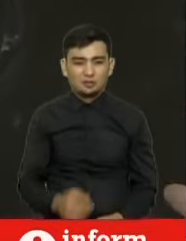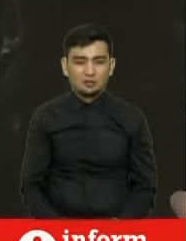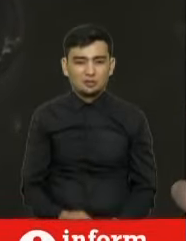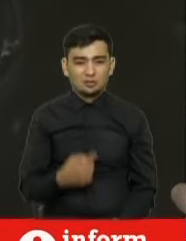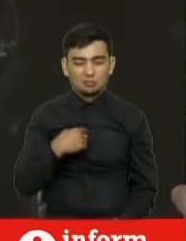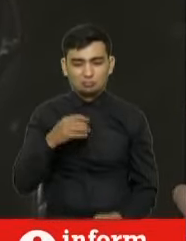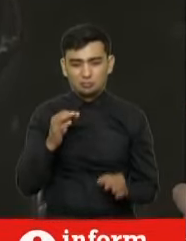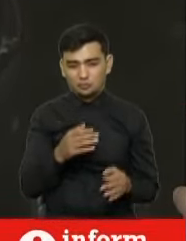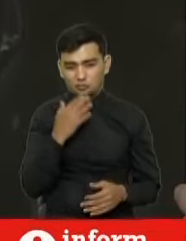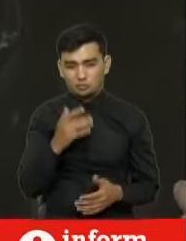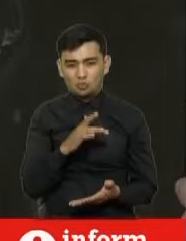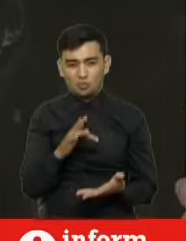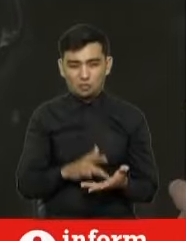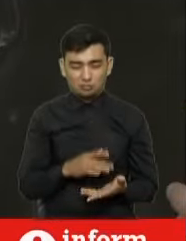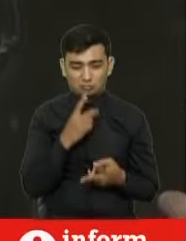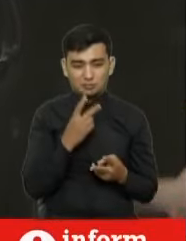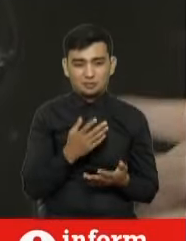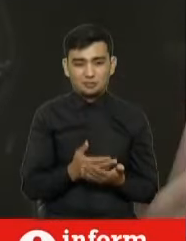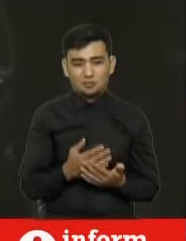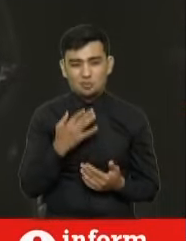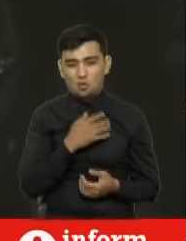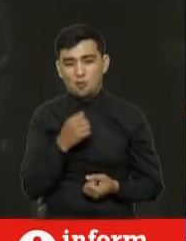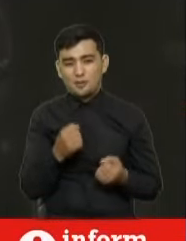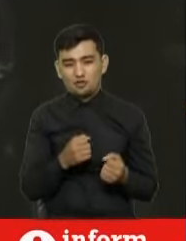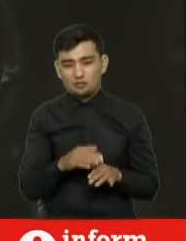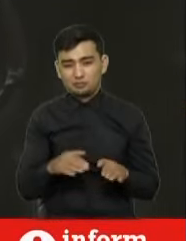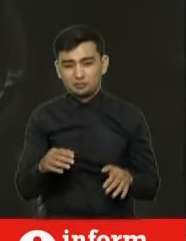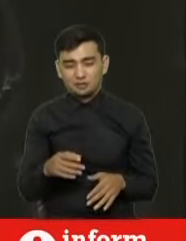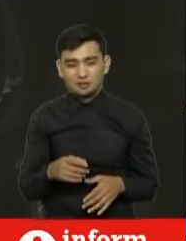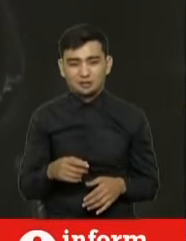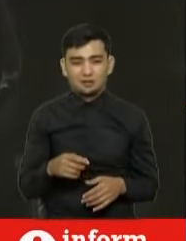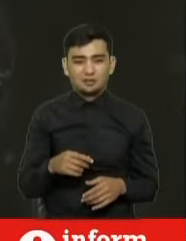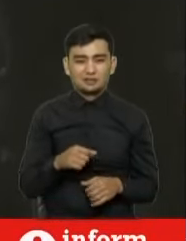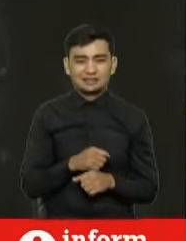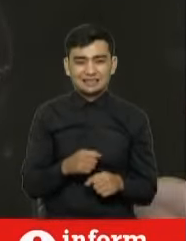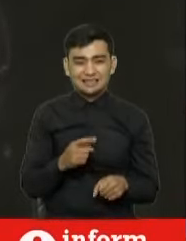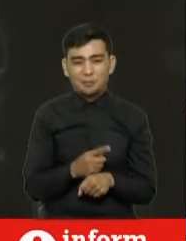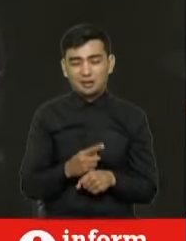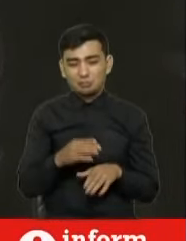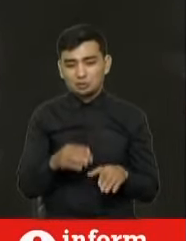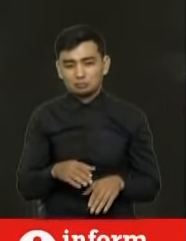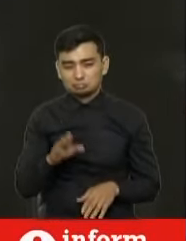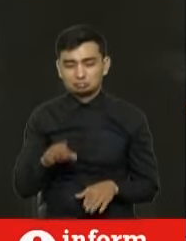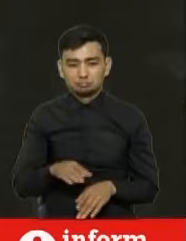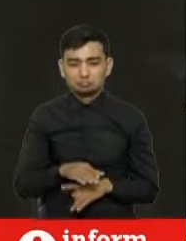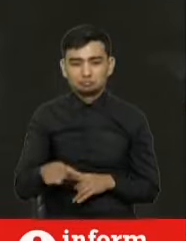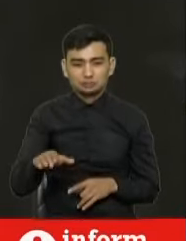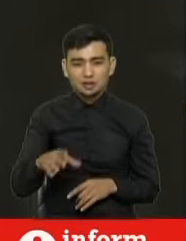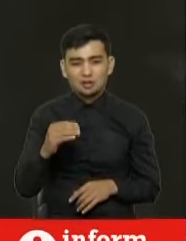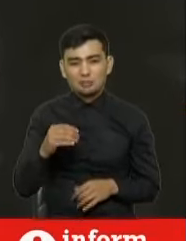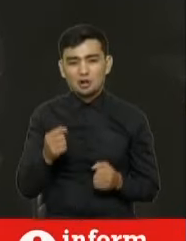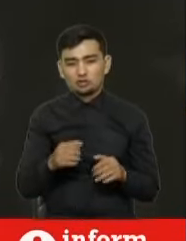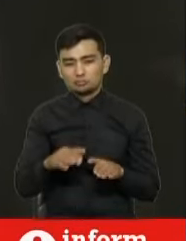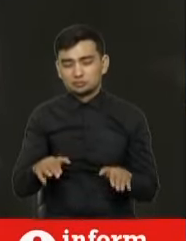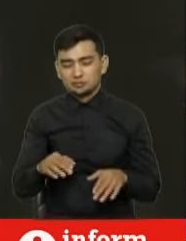санаймын, өткені қала бойынша бай қарасақ көп машинелердің не положен жерге қойып кетеді өз машиналарын, өткені парковкалар саны аз,